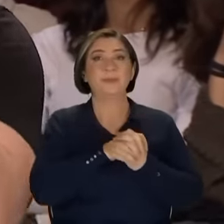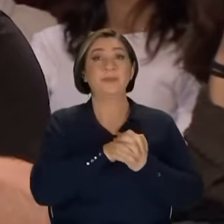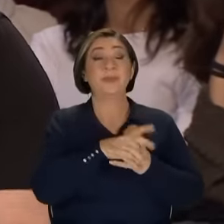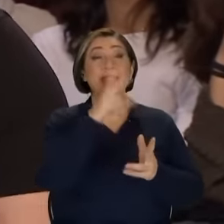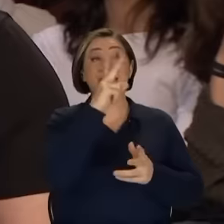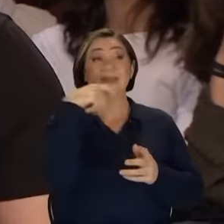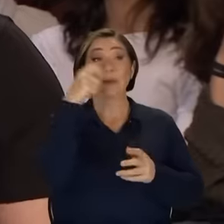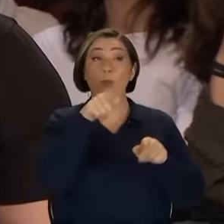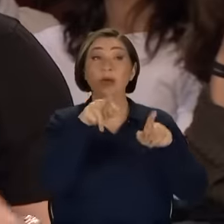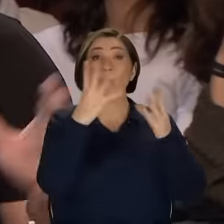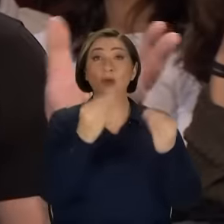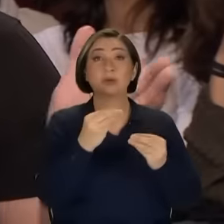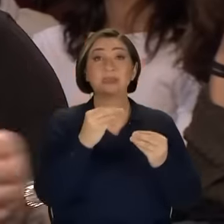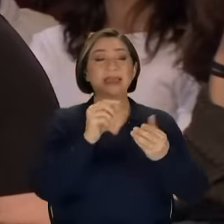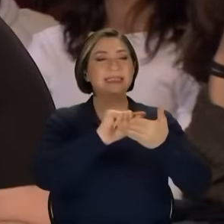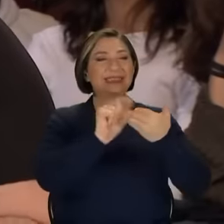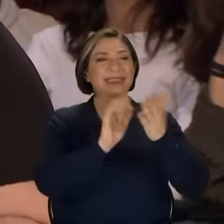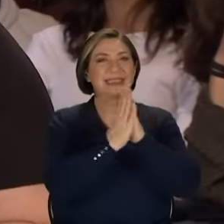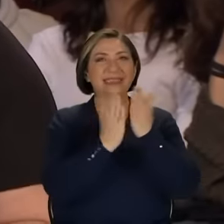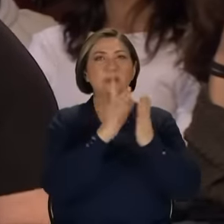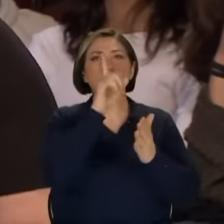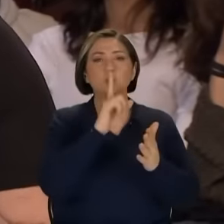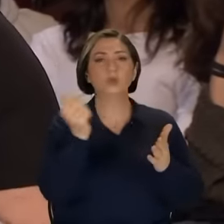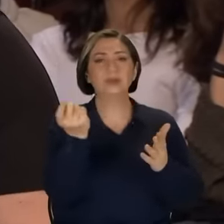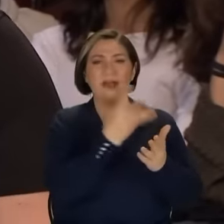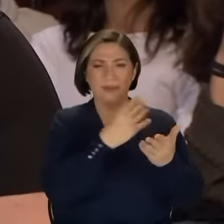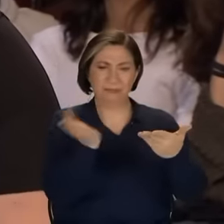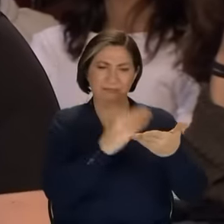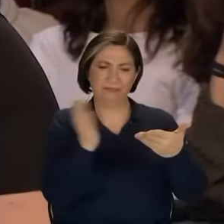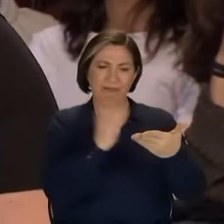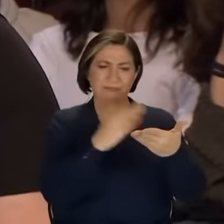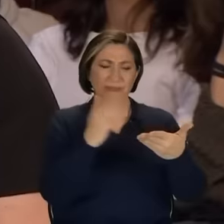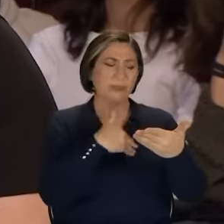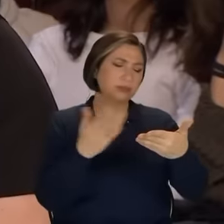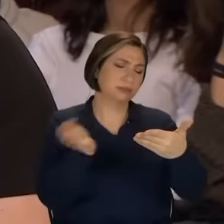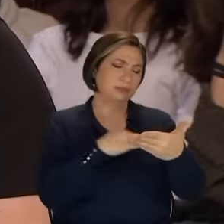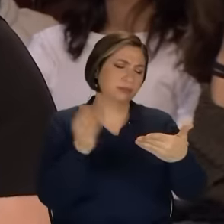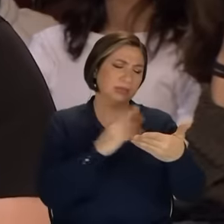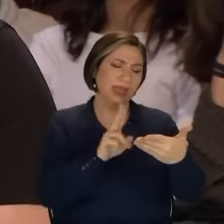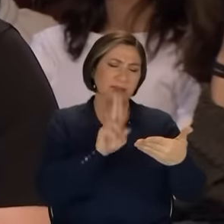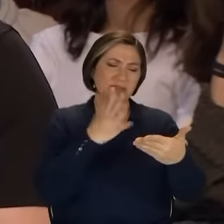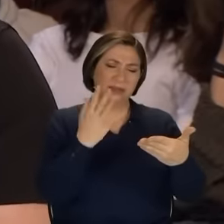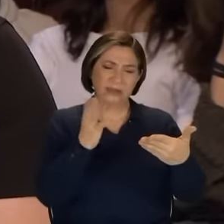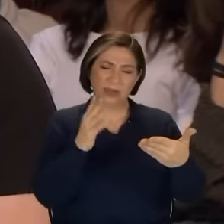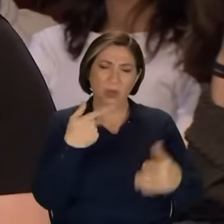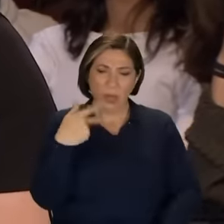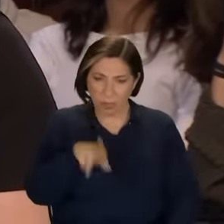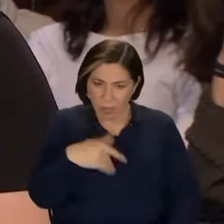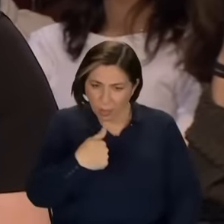İki filmde böyle oldu. Senaryolar aşağı yukarı 100 küsür sayfalardadır ya. Ben senaryoyu çeviriyorum lan 75. sayfada